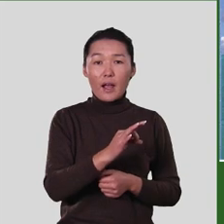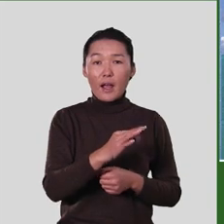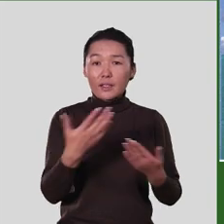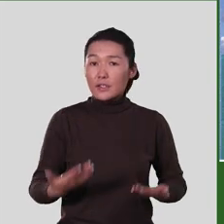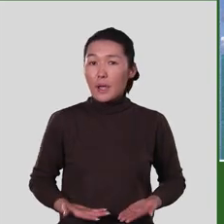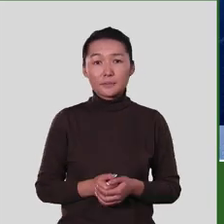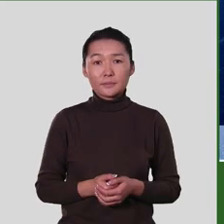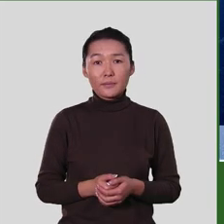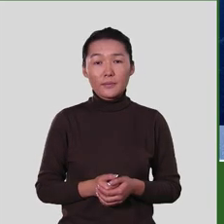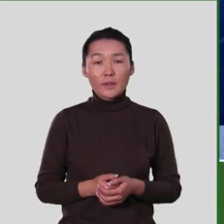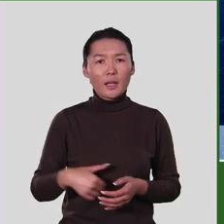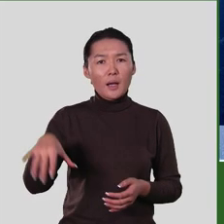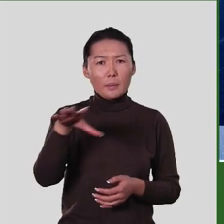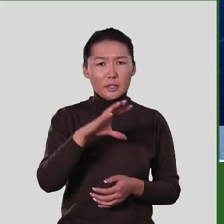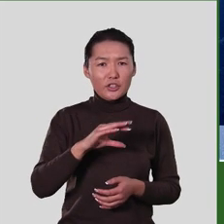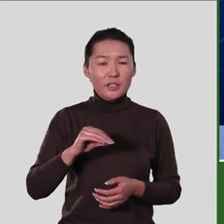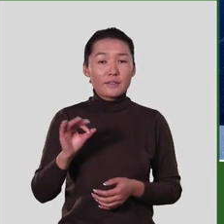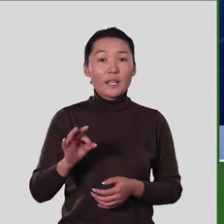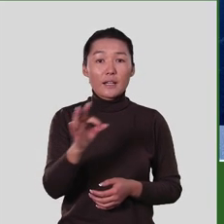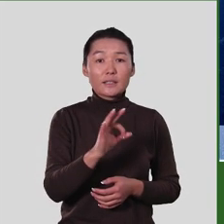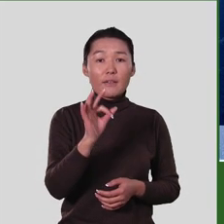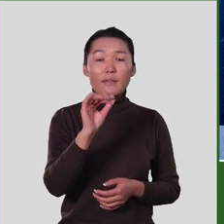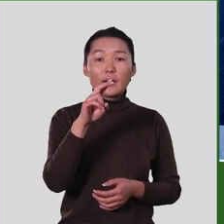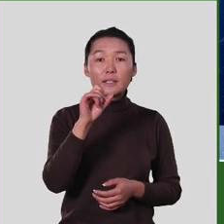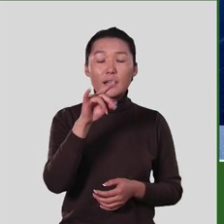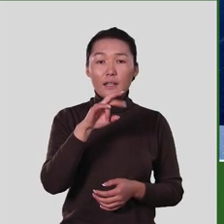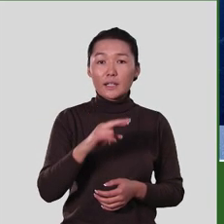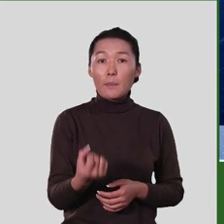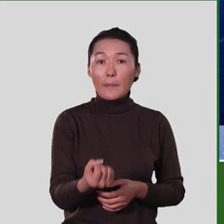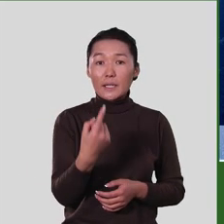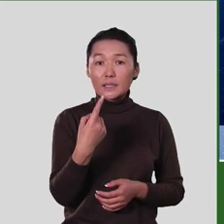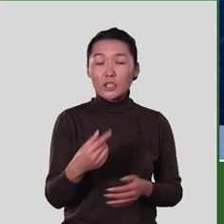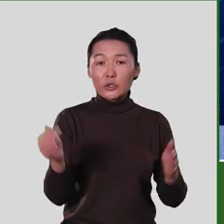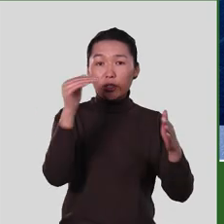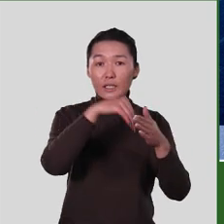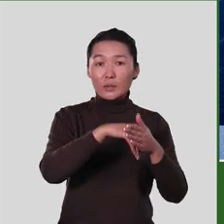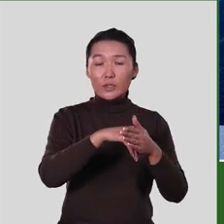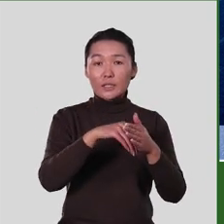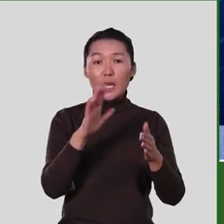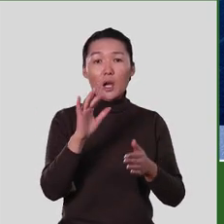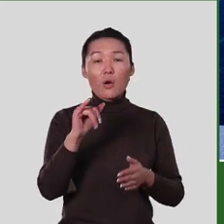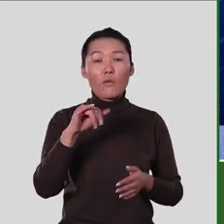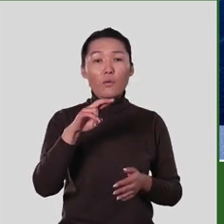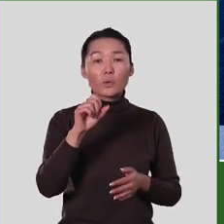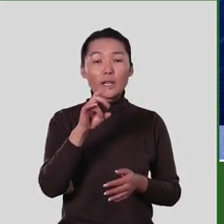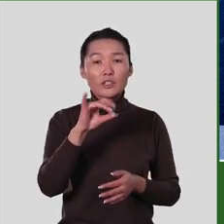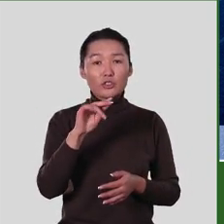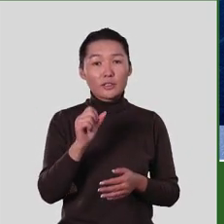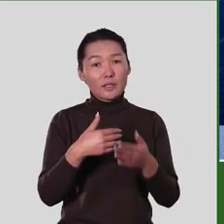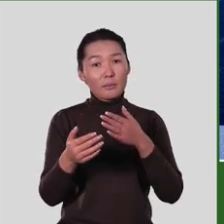необитаемы. Почти все острова в океане по происхождению относятся к вулканическим или